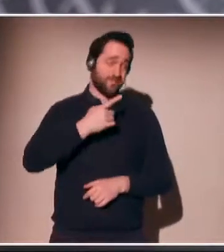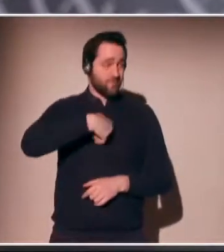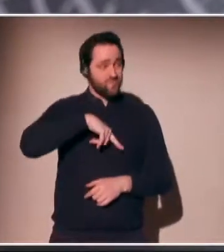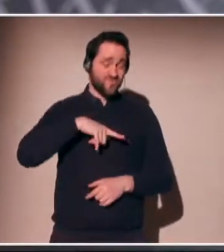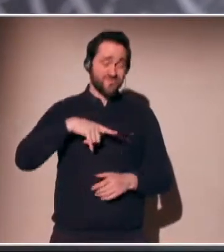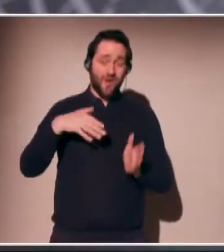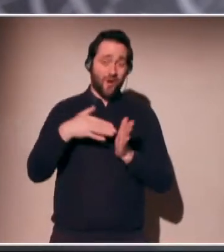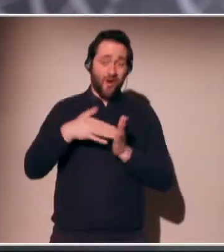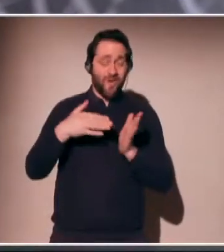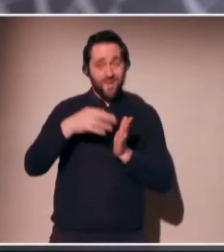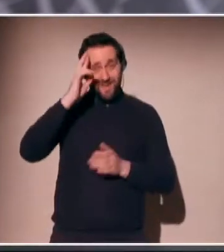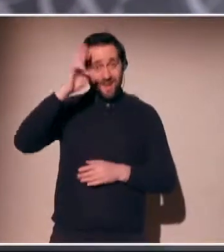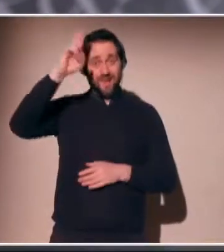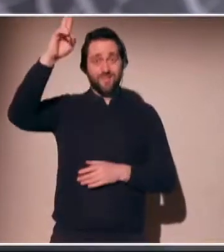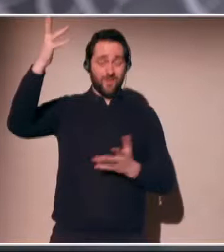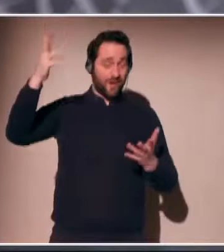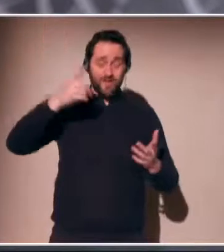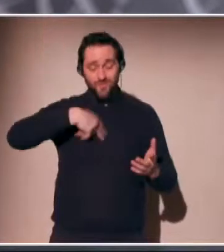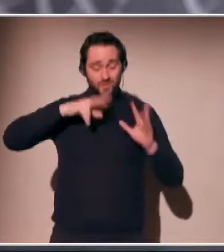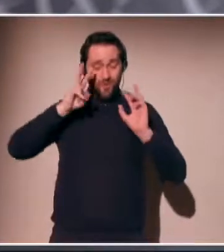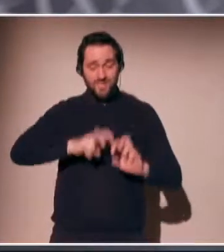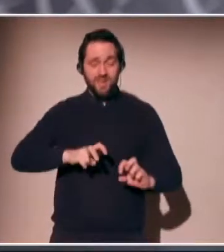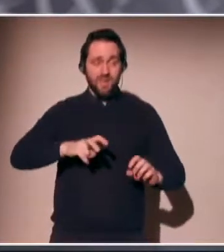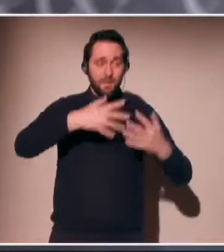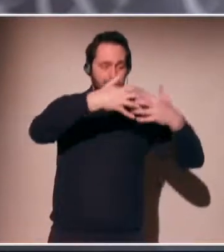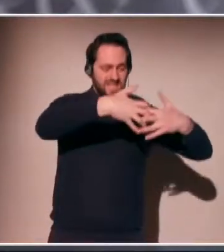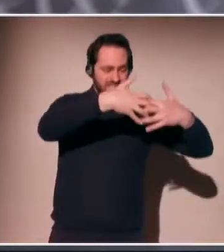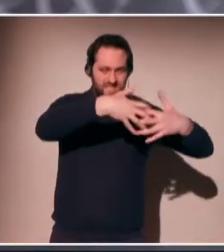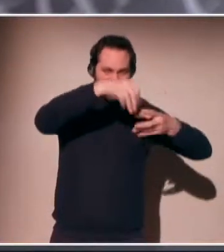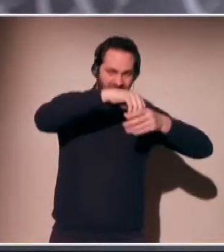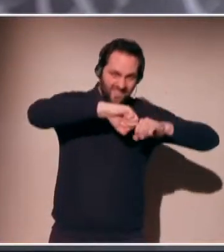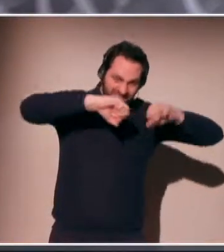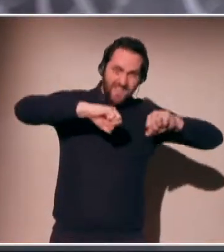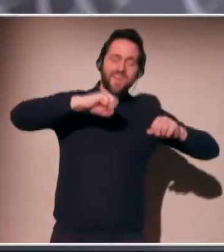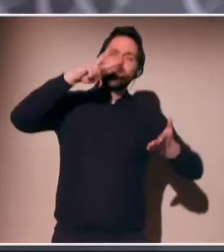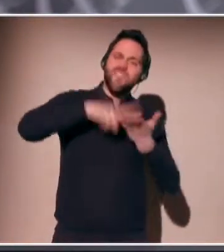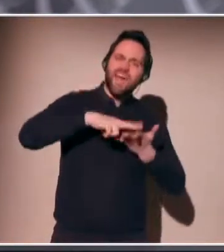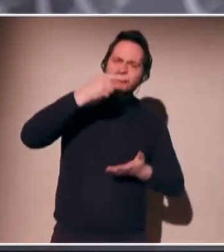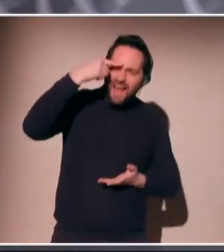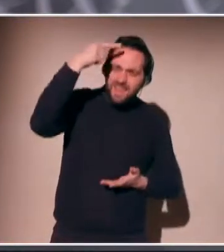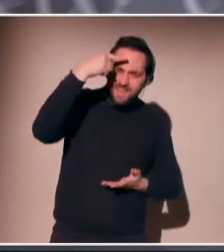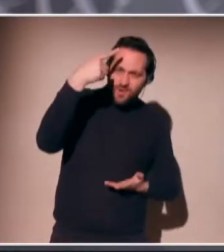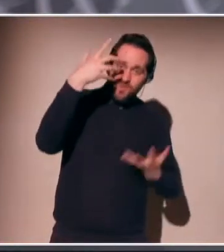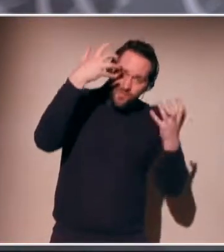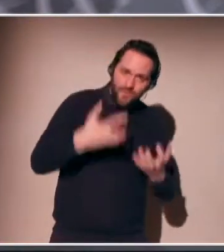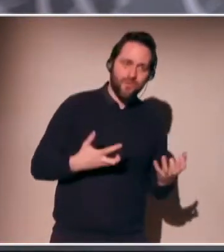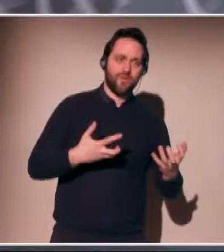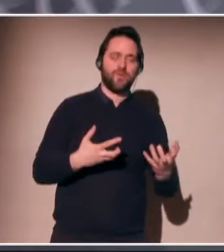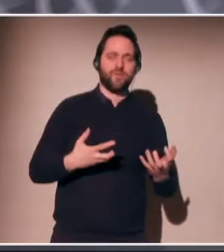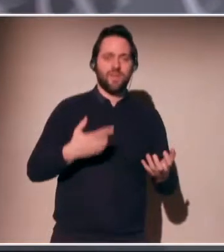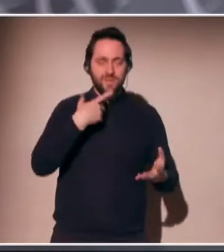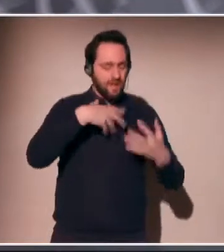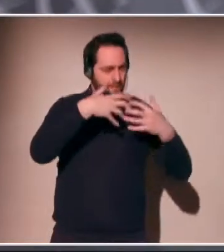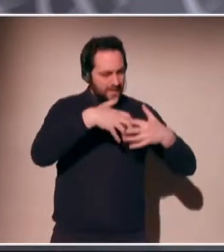c'est la recherche de la vraie intelligence des machines. Faire des machines qui soient capables de percevoir, d'apprendre,